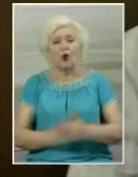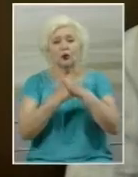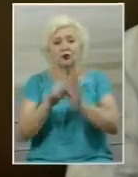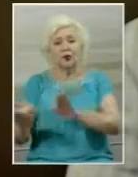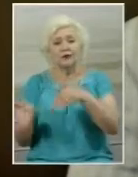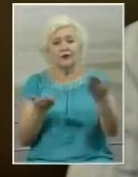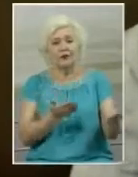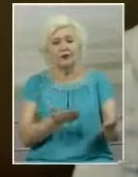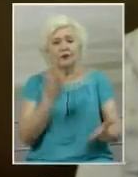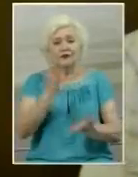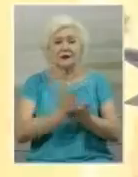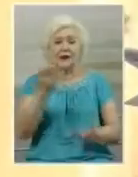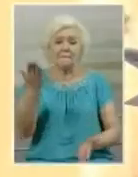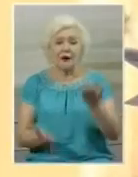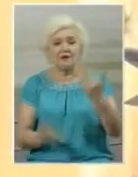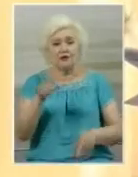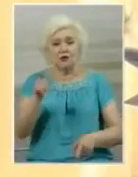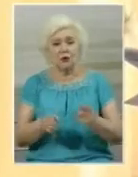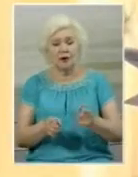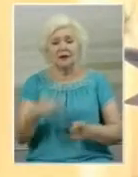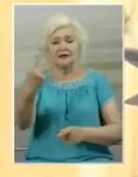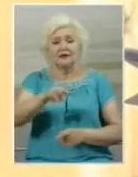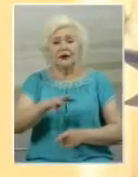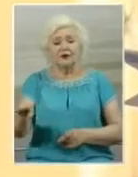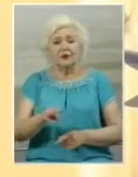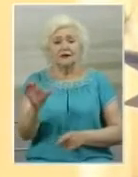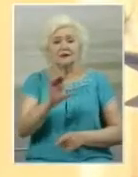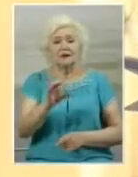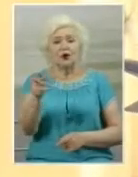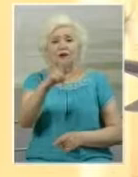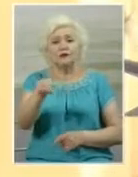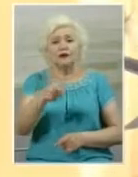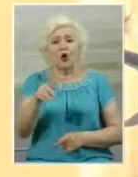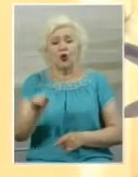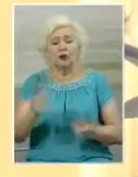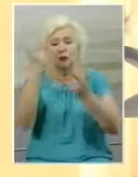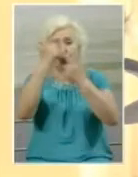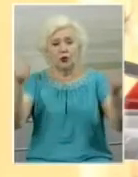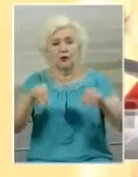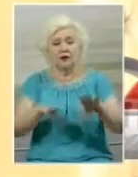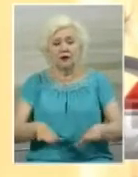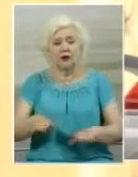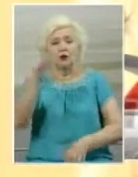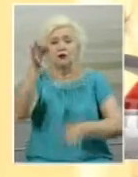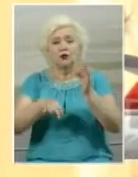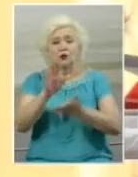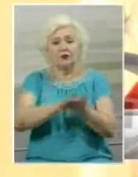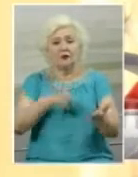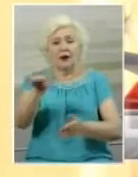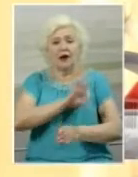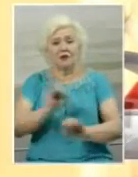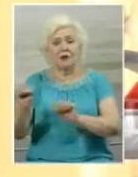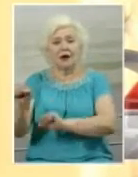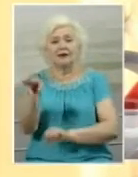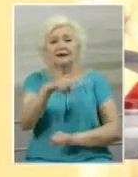виносити, ну, є певні сумніви. За 20 хвилин суддя Дмитро Гонтар оголошує рішення. У задоволенні заяви адвоката Даманського